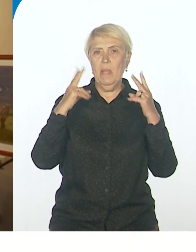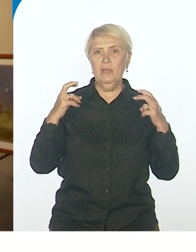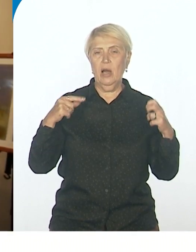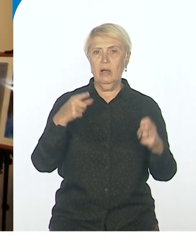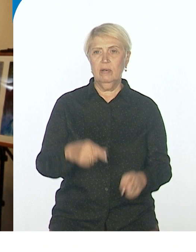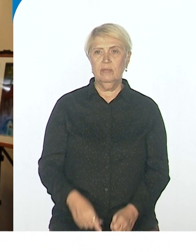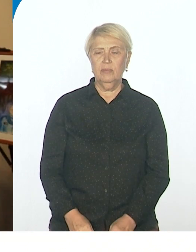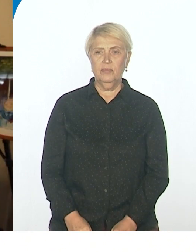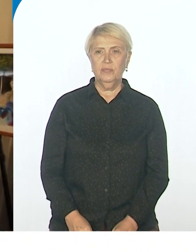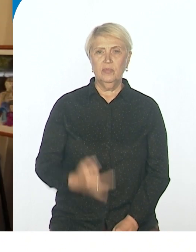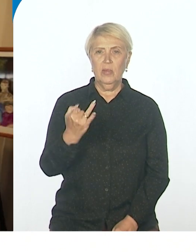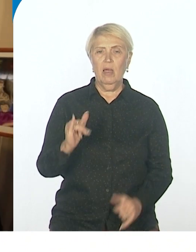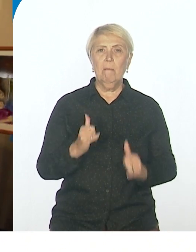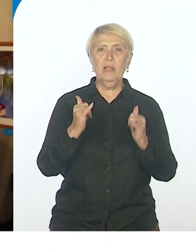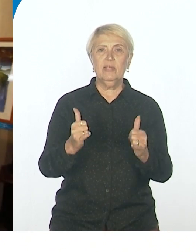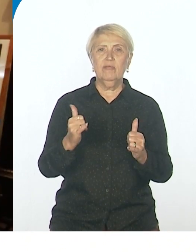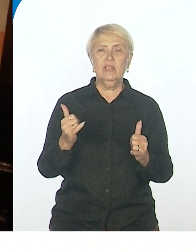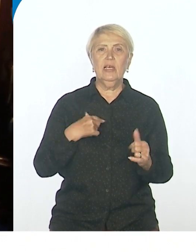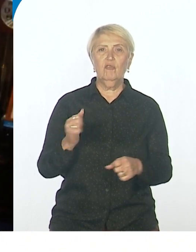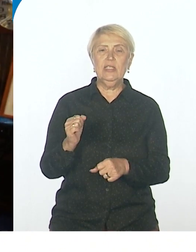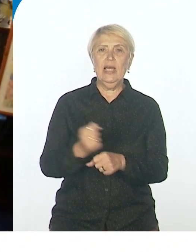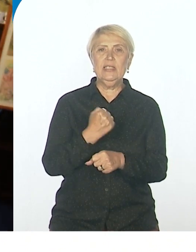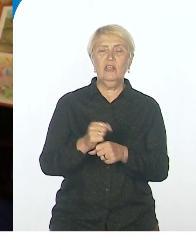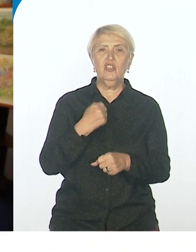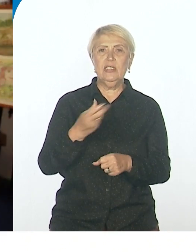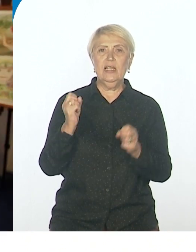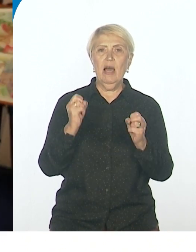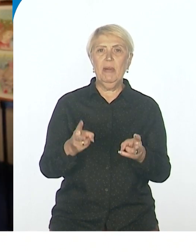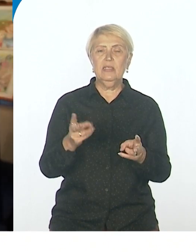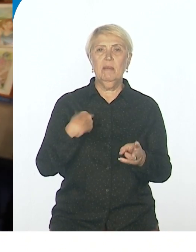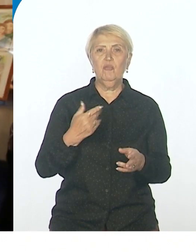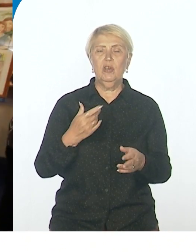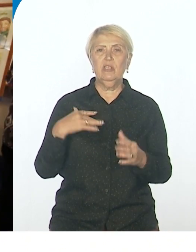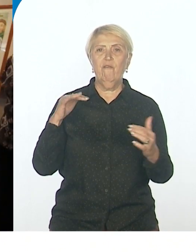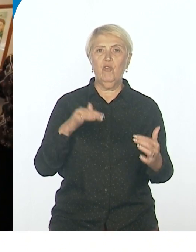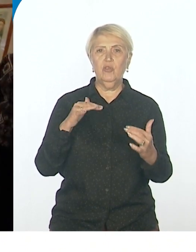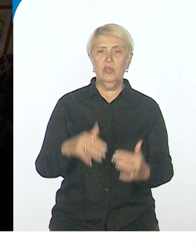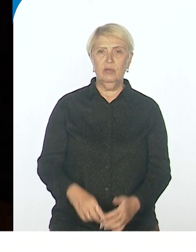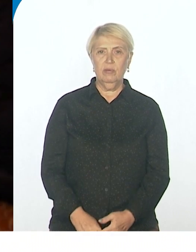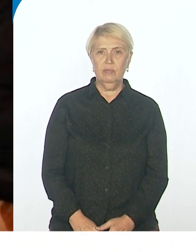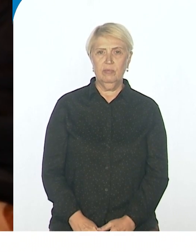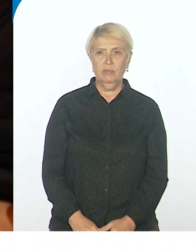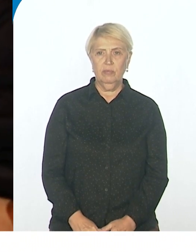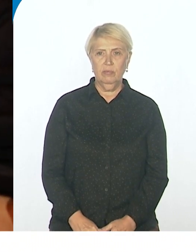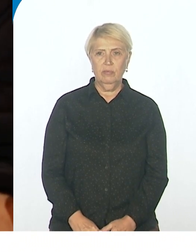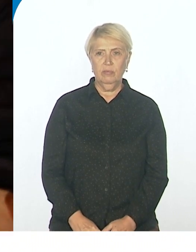раскаявшегося колдуна и благословили сражаться на опасном фронте. Каком же?